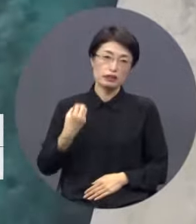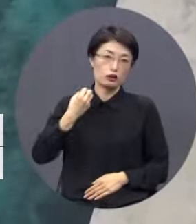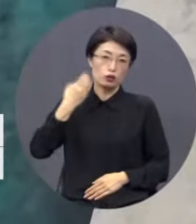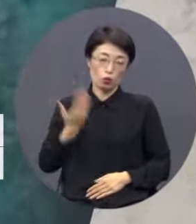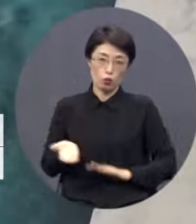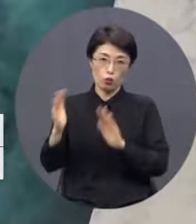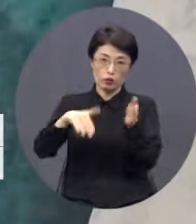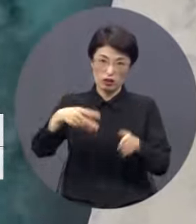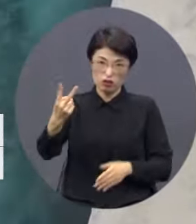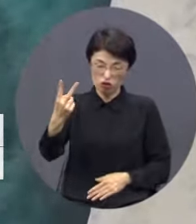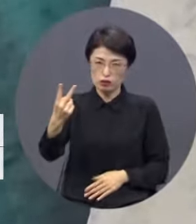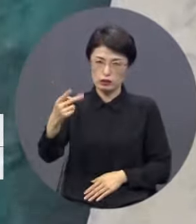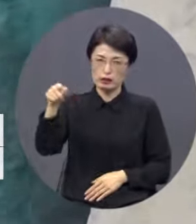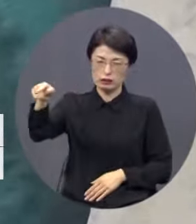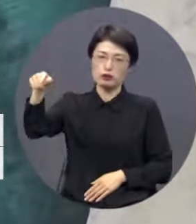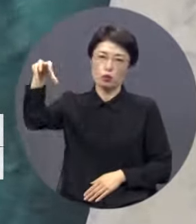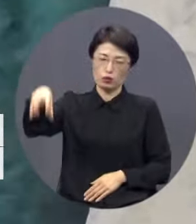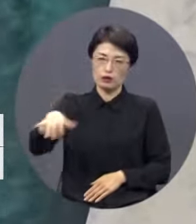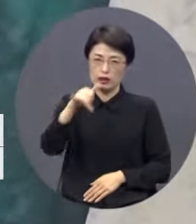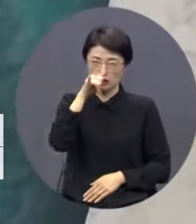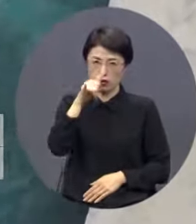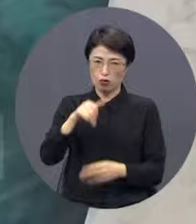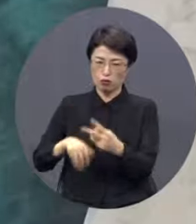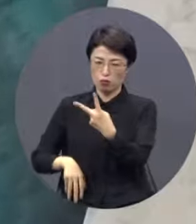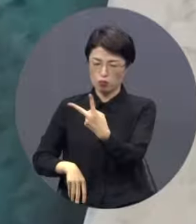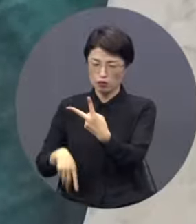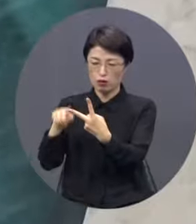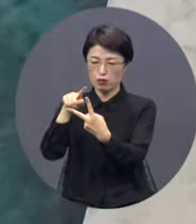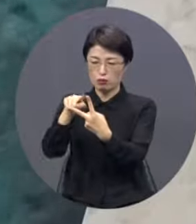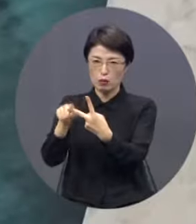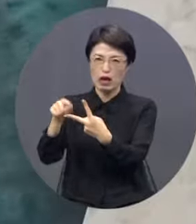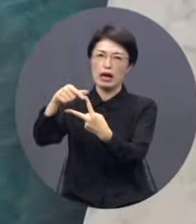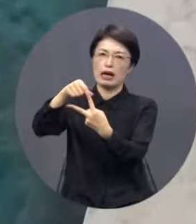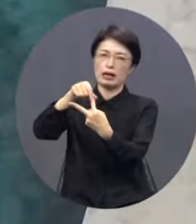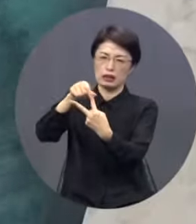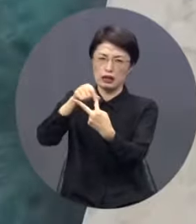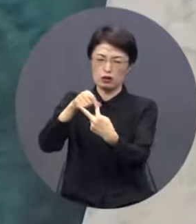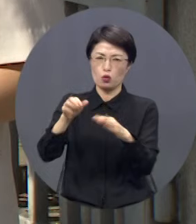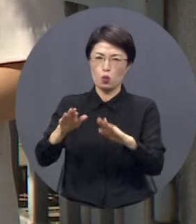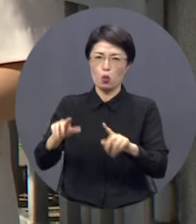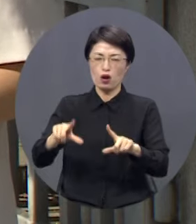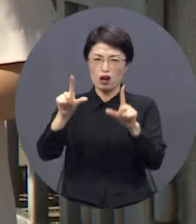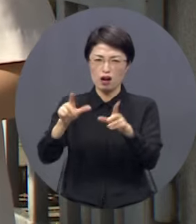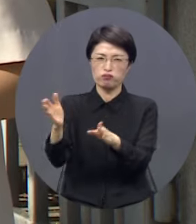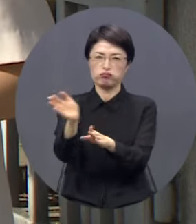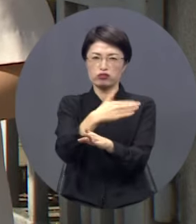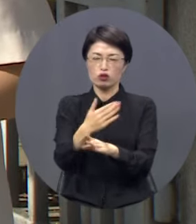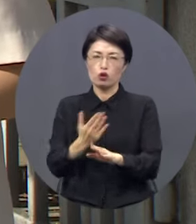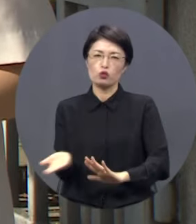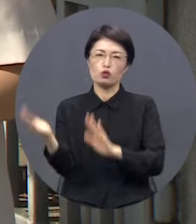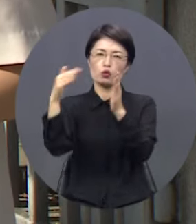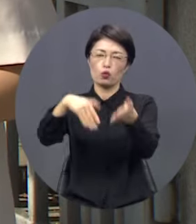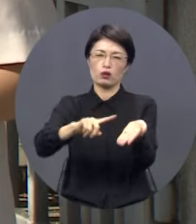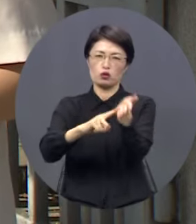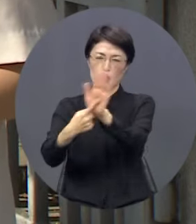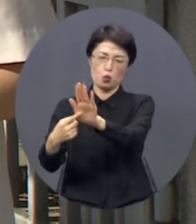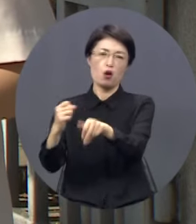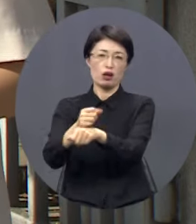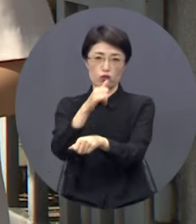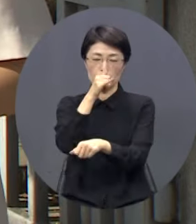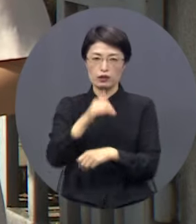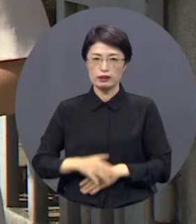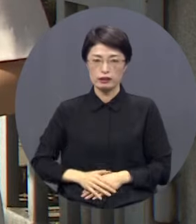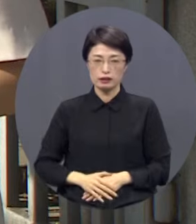있으며 수컷 돌고래 태지는 올해 초부터 돌고래쇼에 동원되고 있습니다. 1심에서 피고인 모두에게